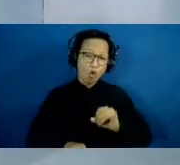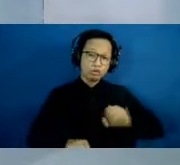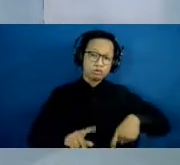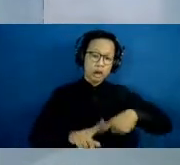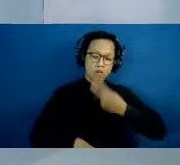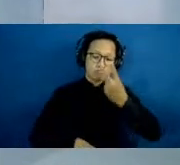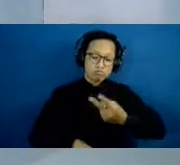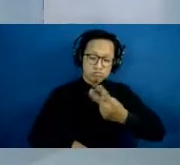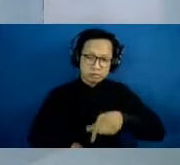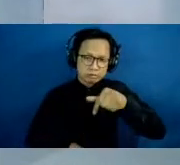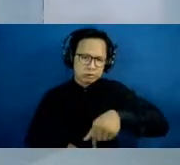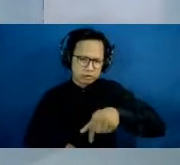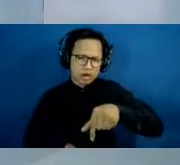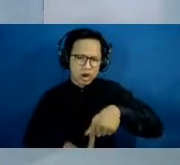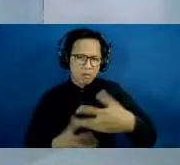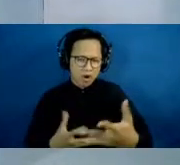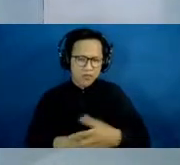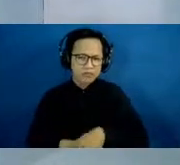OJK, yaitu